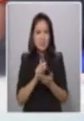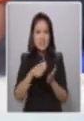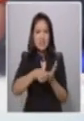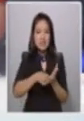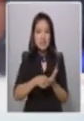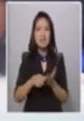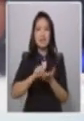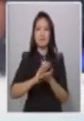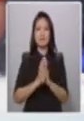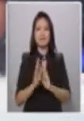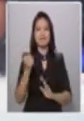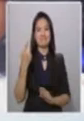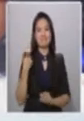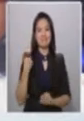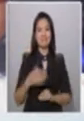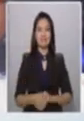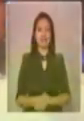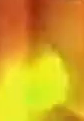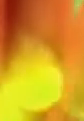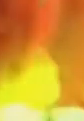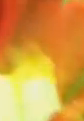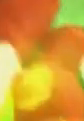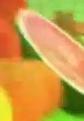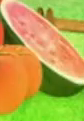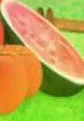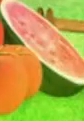ะกับเคียงคู่รู้ค่ากับธกส.ค่ะ